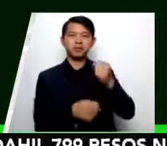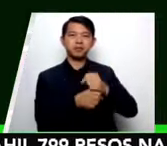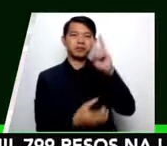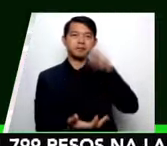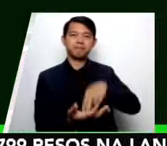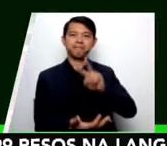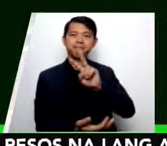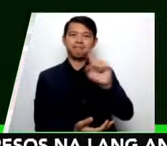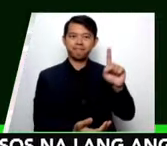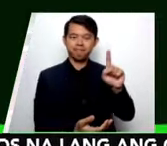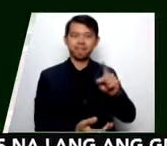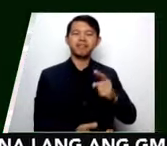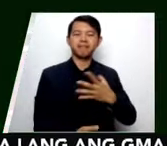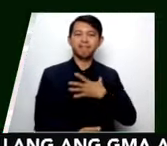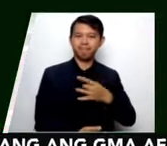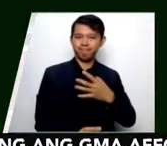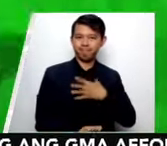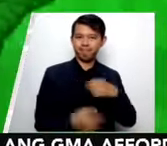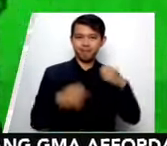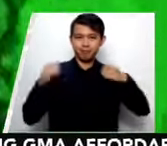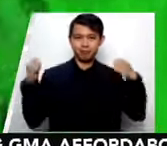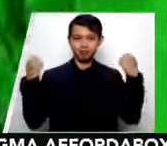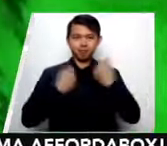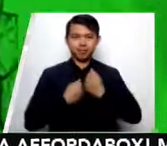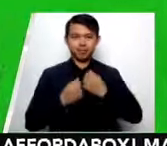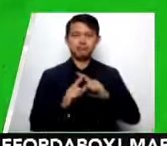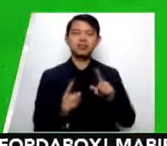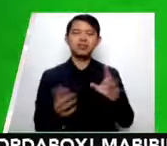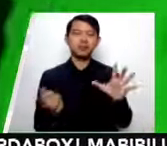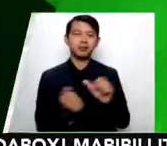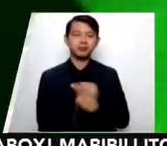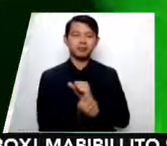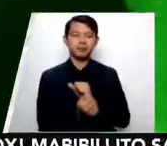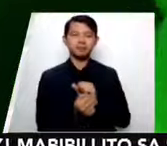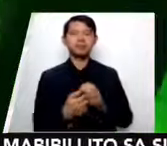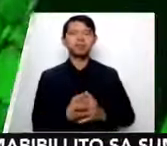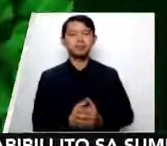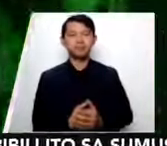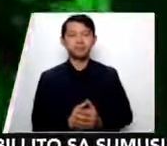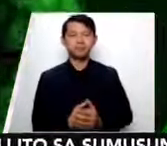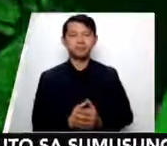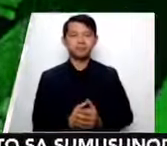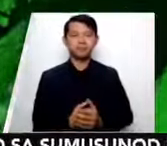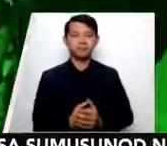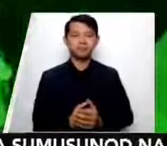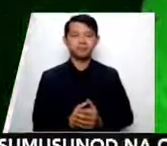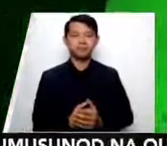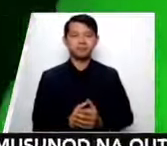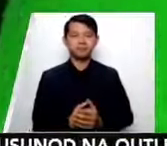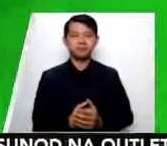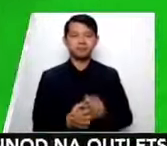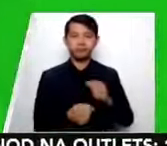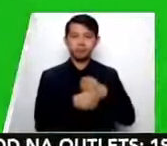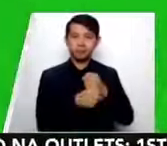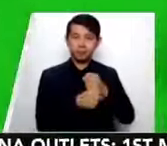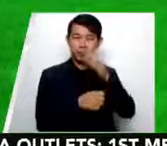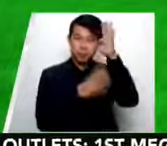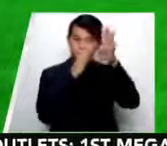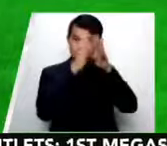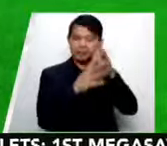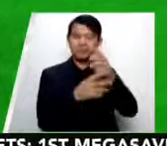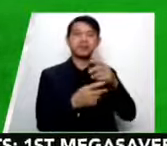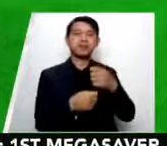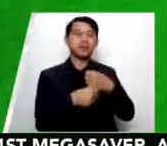but it was sold out bahagi rin daw si Shan ng creative process nito pero Bukod sa napakagandang damit niya